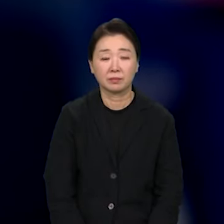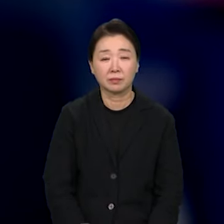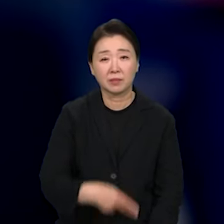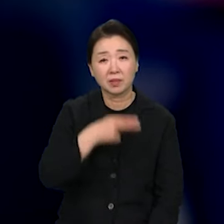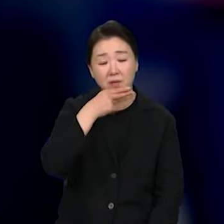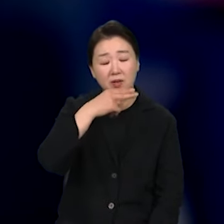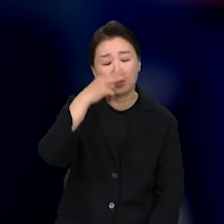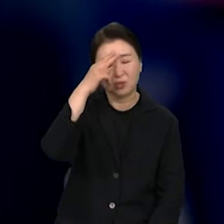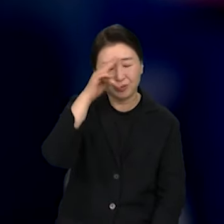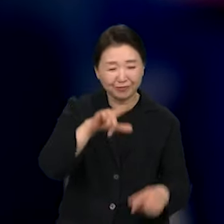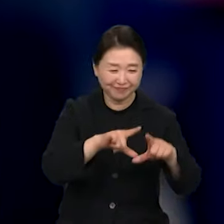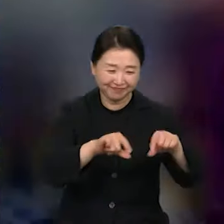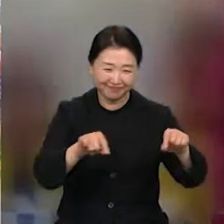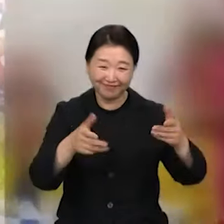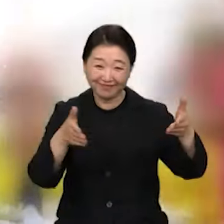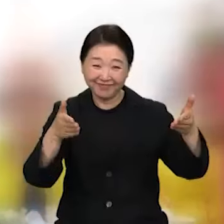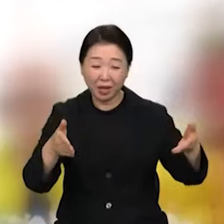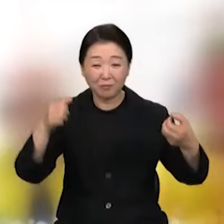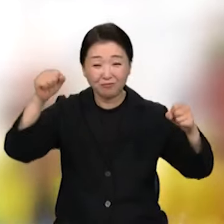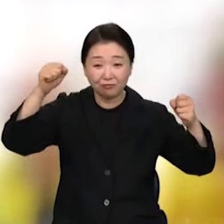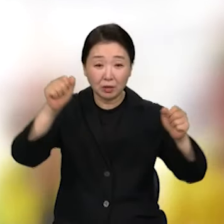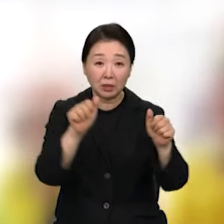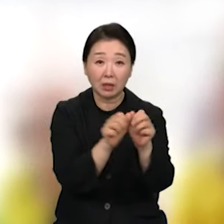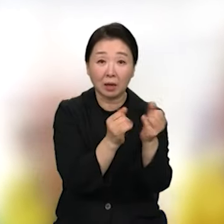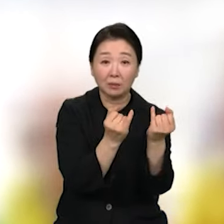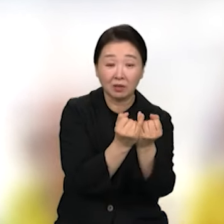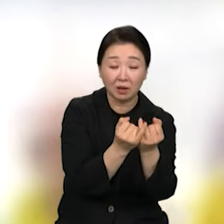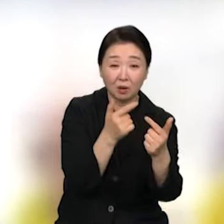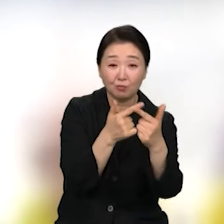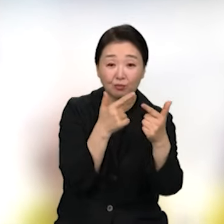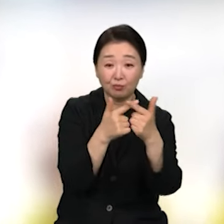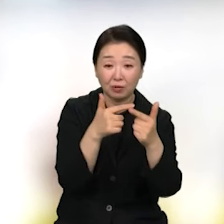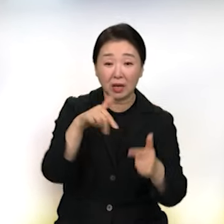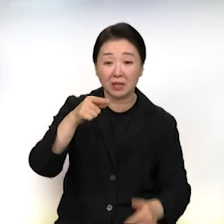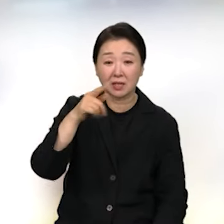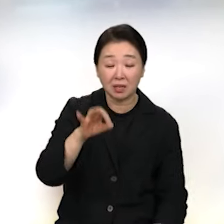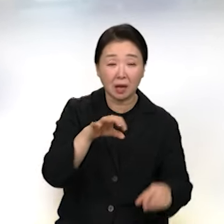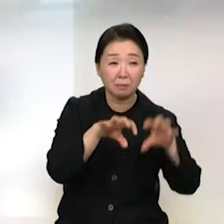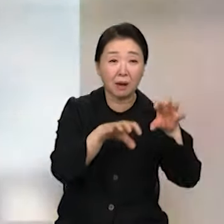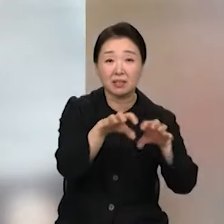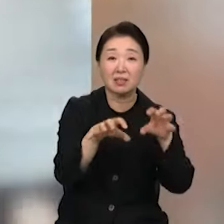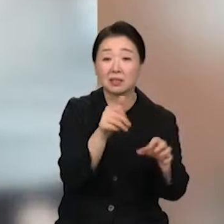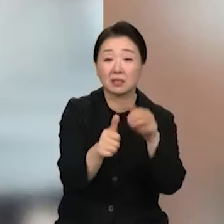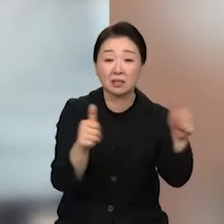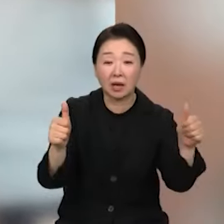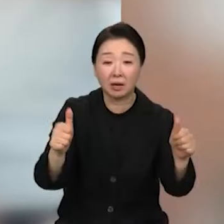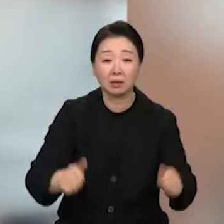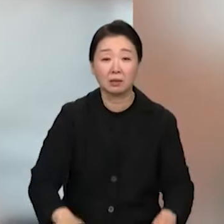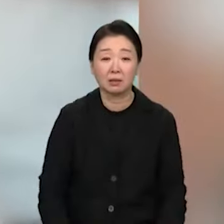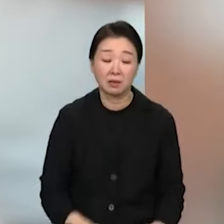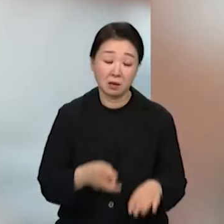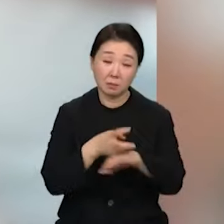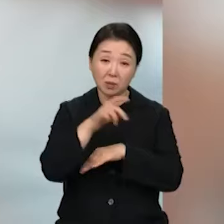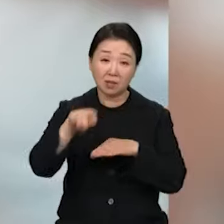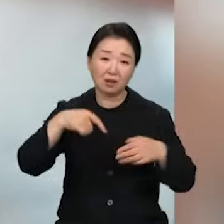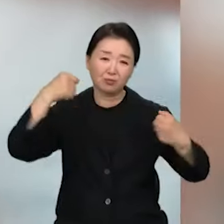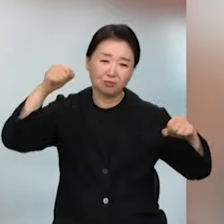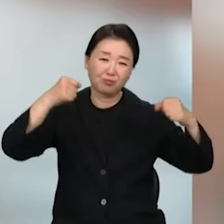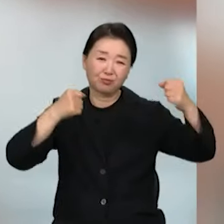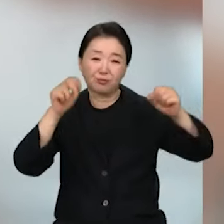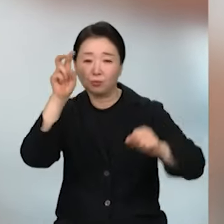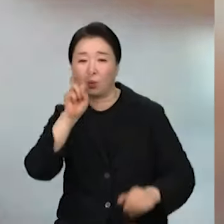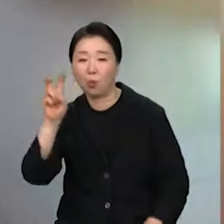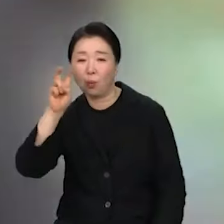술과 안주를 놓은 테이블 앞에서 춤추는 남녀는 부산 기장군 마을 이장들입니다. 버스 안에서도 춤과